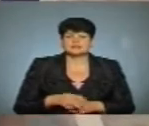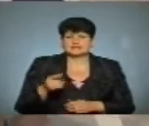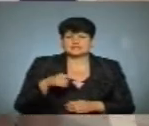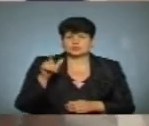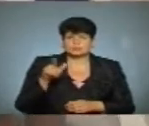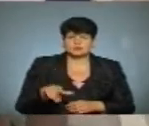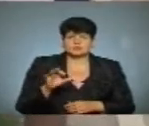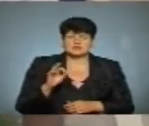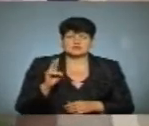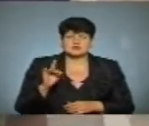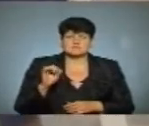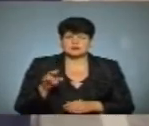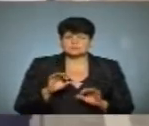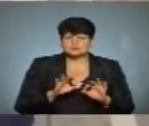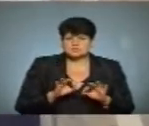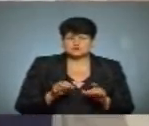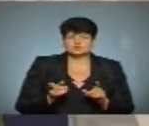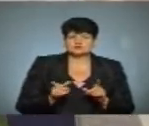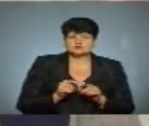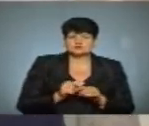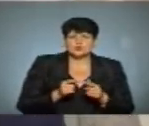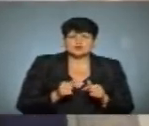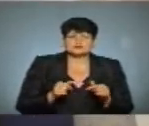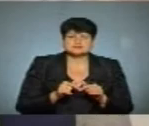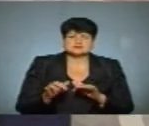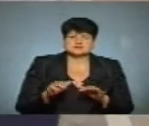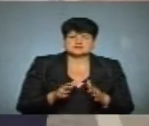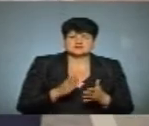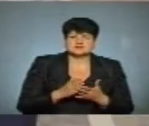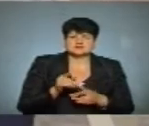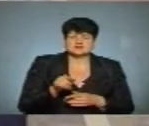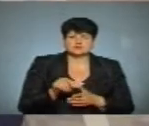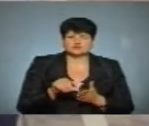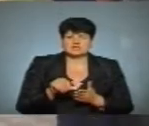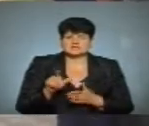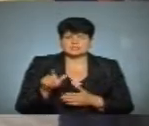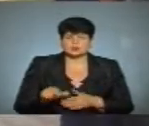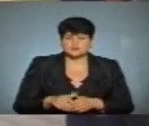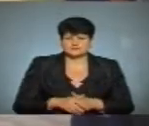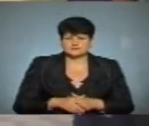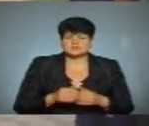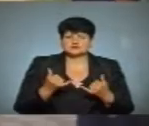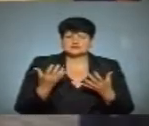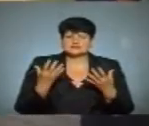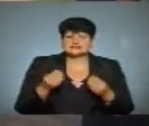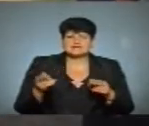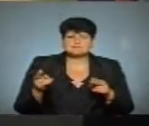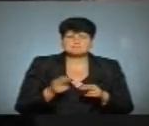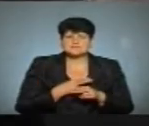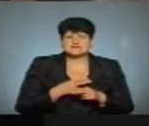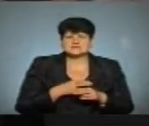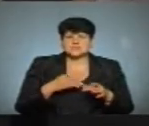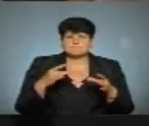Тернополянин Олег Карпик розповідає, долучився і до організації акції, і став її учасником. Сьогодні день без